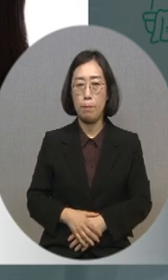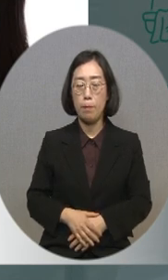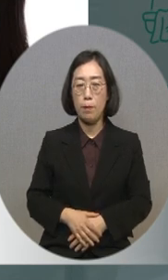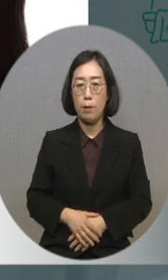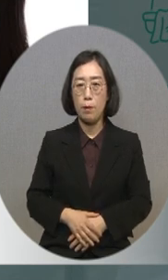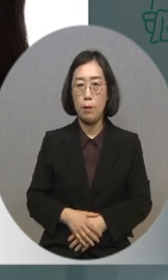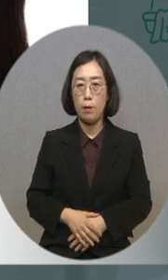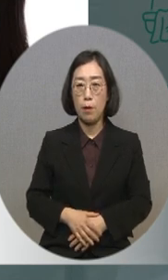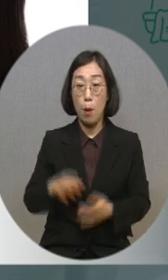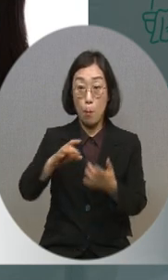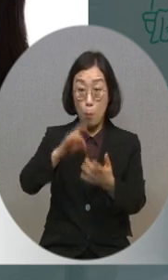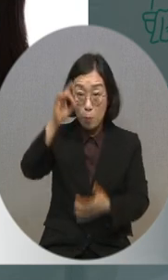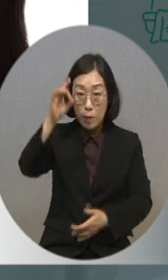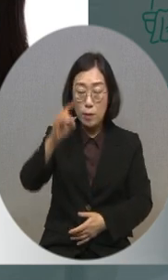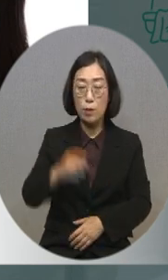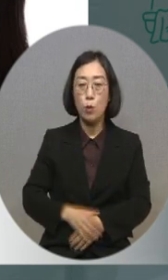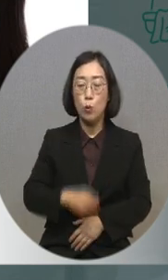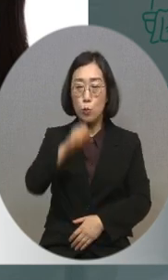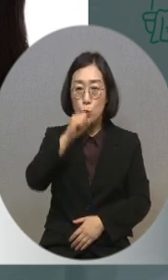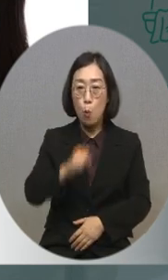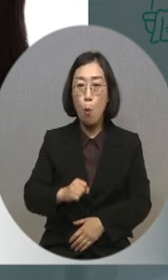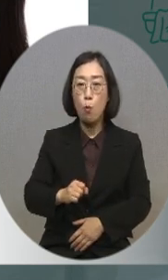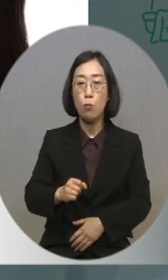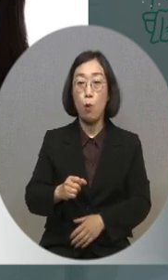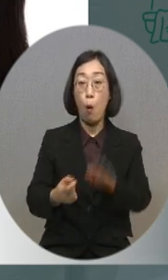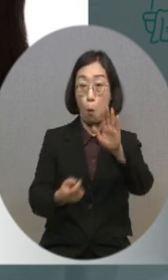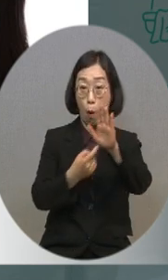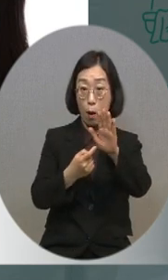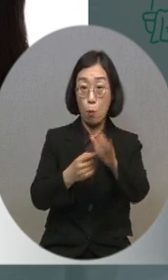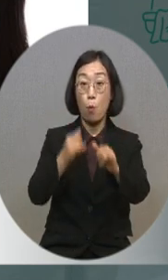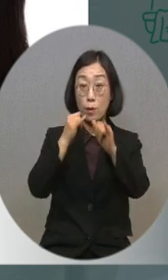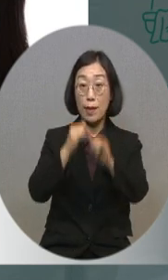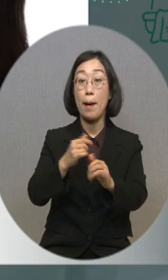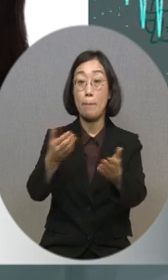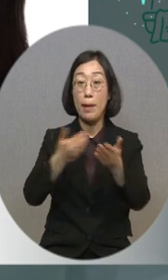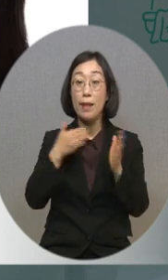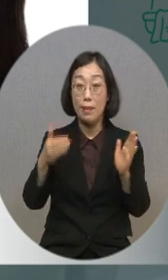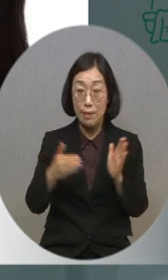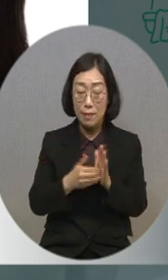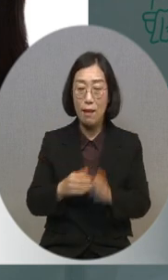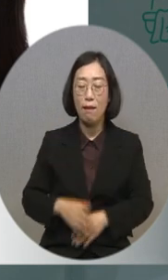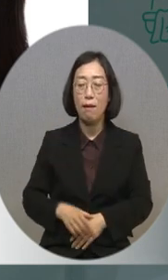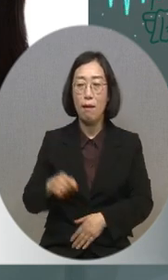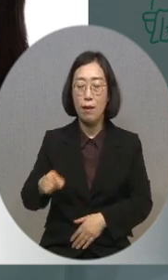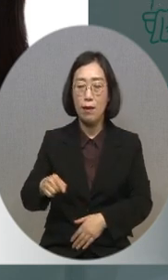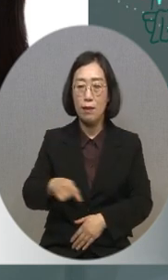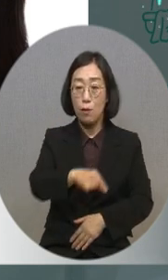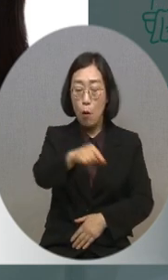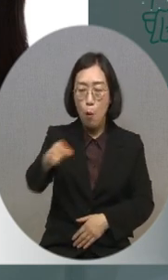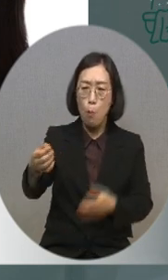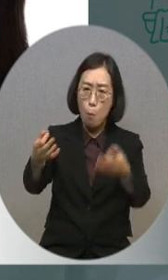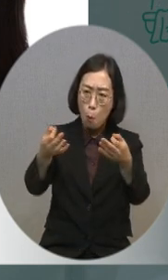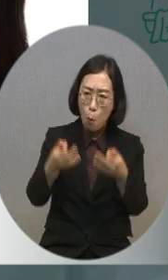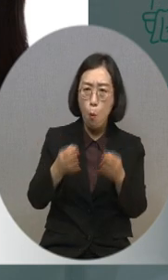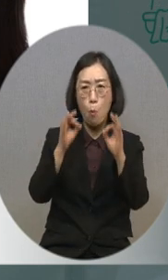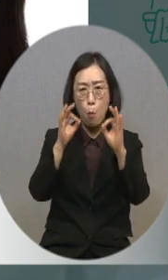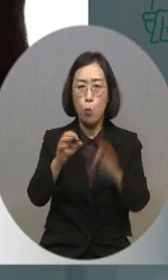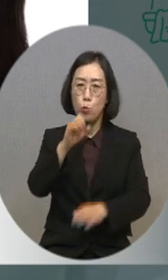이번에 소비자가 뽑은 광고상에서 좋은 광고상을 수상을 하게 됐는데요. 소비자분들께서